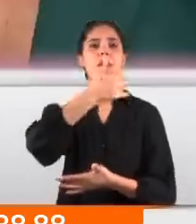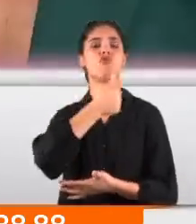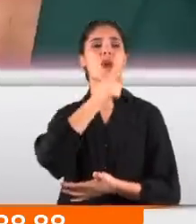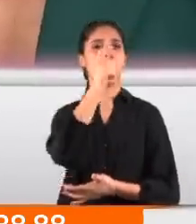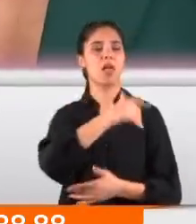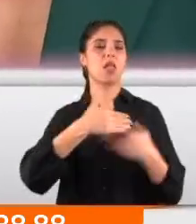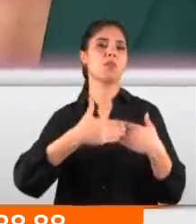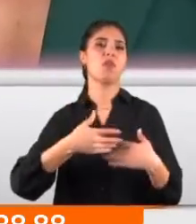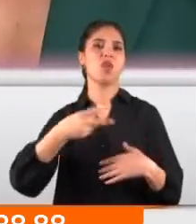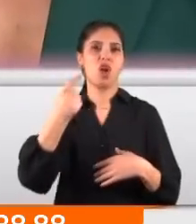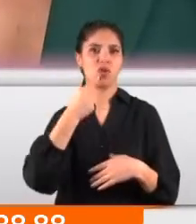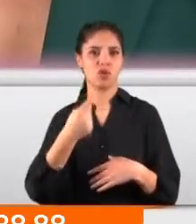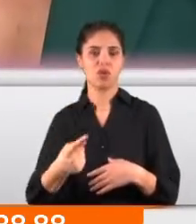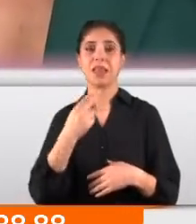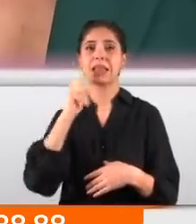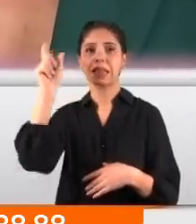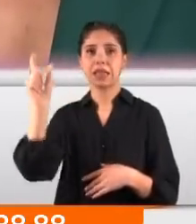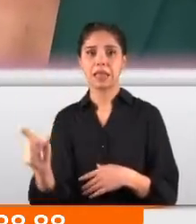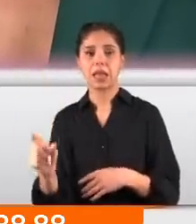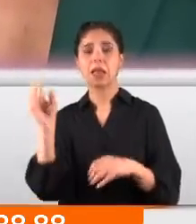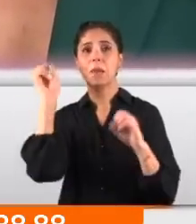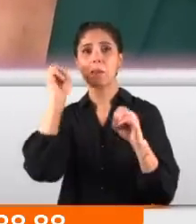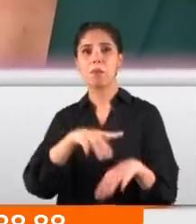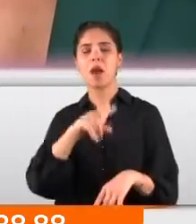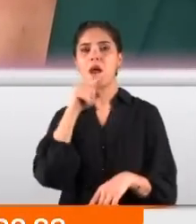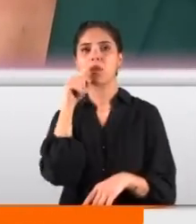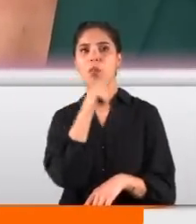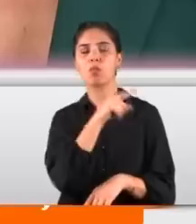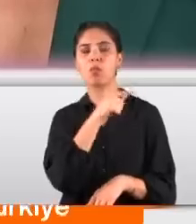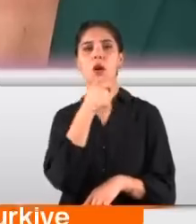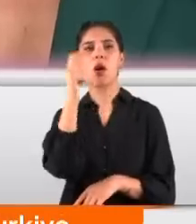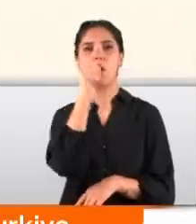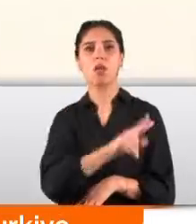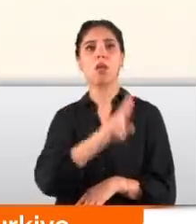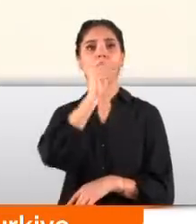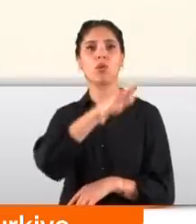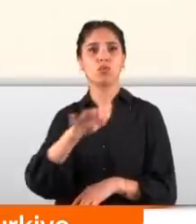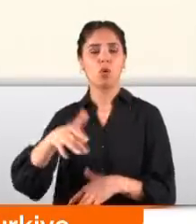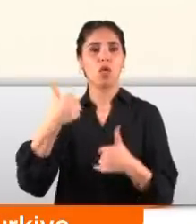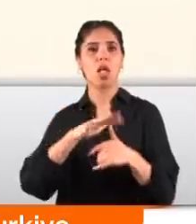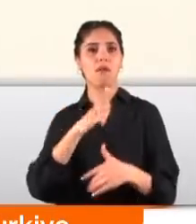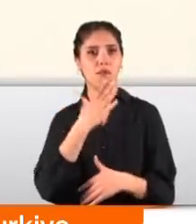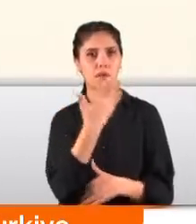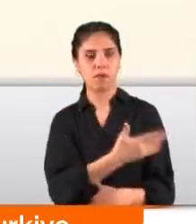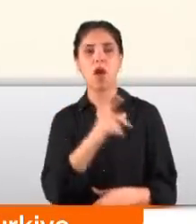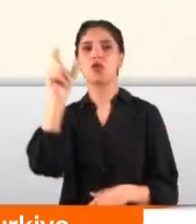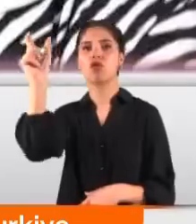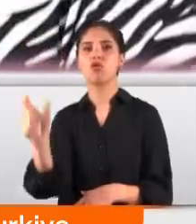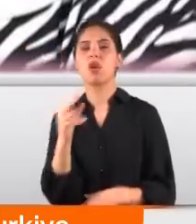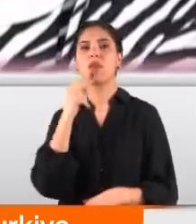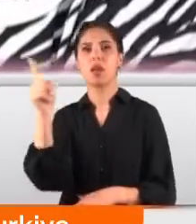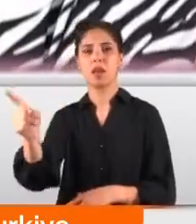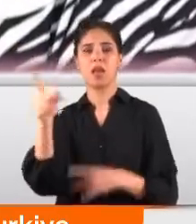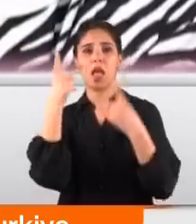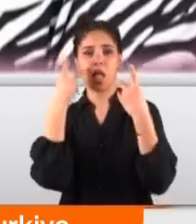Öyle ki evden kaçan kadının uğruna terk ettiği o kişi de kedi çocuklu ve evliydi Cevriye çaku Her şey su yüzüne